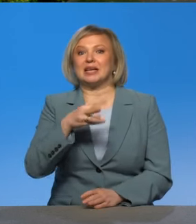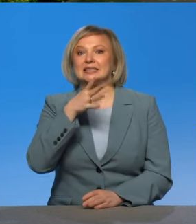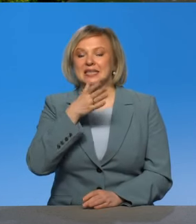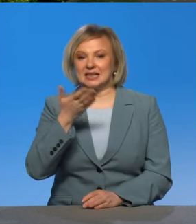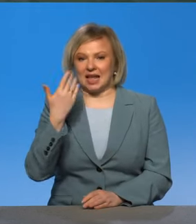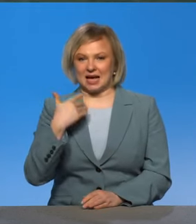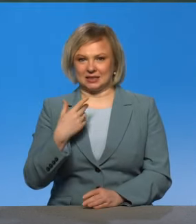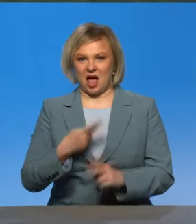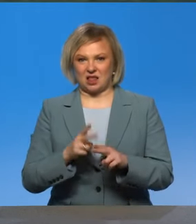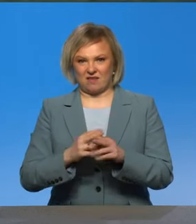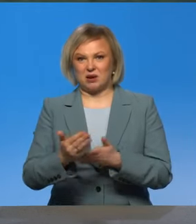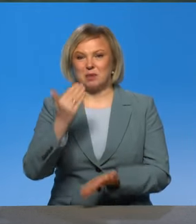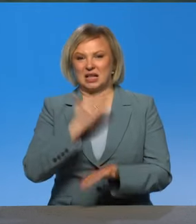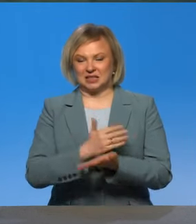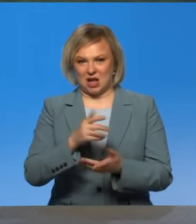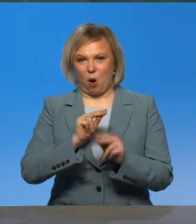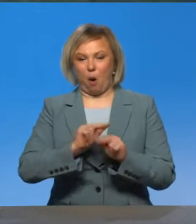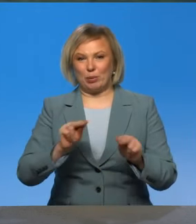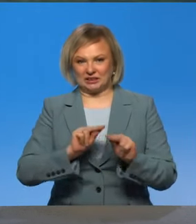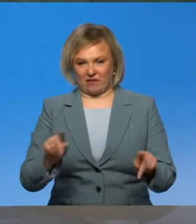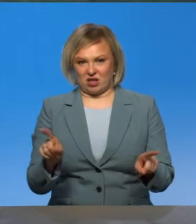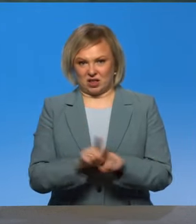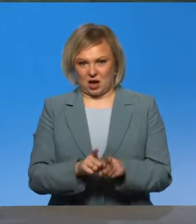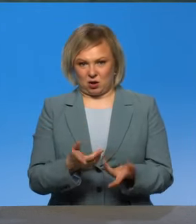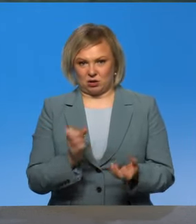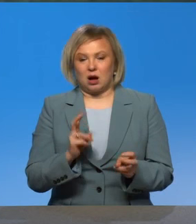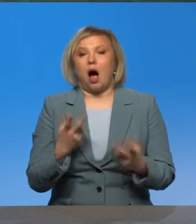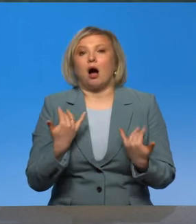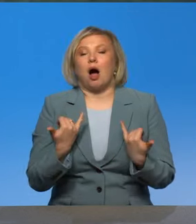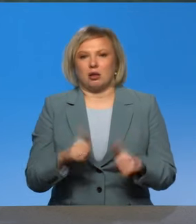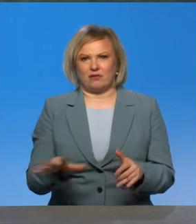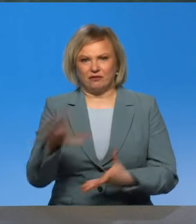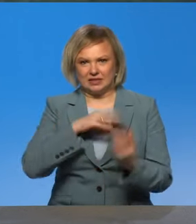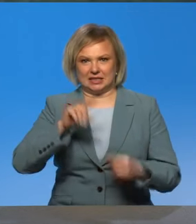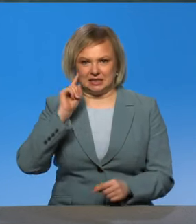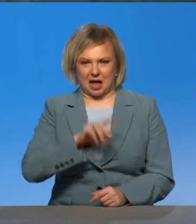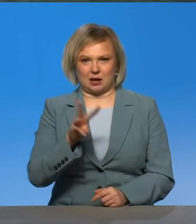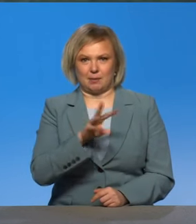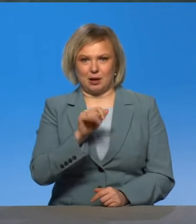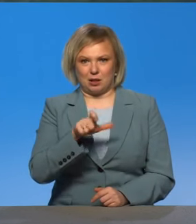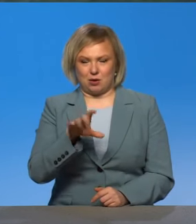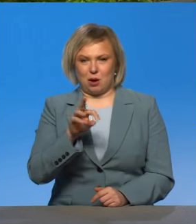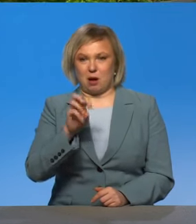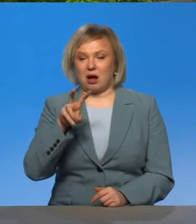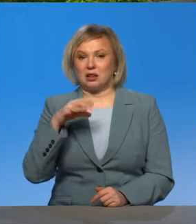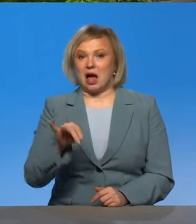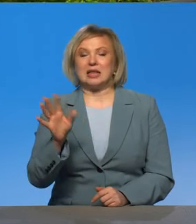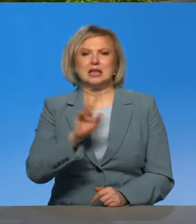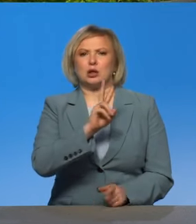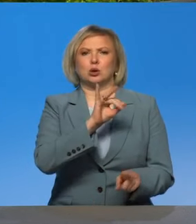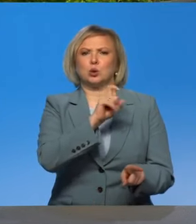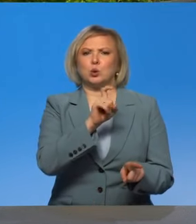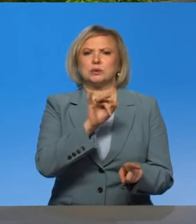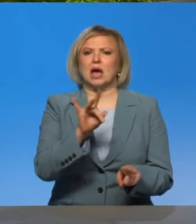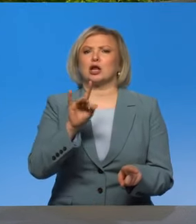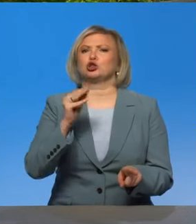плоды образования последних, там, не знаю, десятилетий, потому что, ну, мне кажется, как это? Все знают, кто такой Миклухо-Маклай. Нет, ни Крузенштерн, ни Миклухо-Маклай все